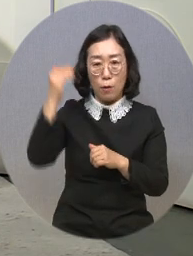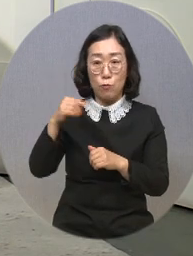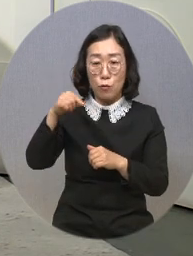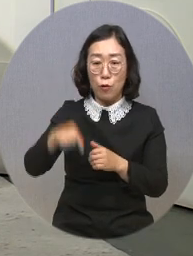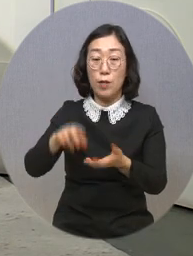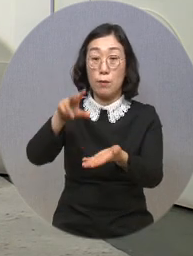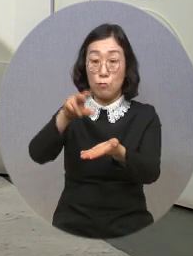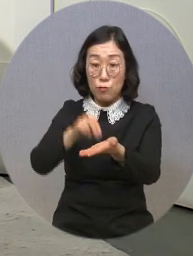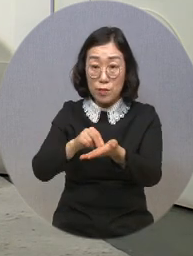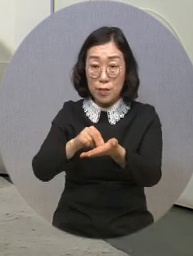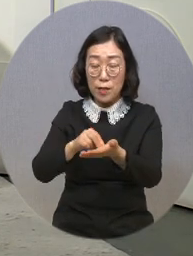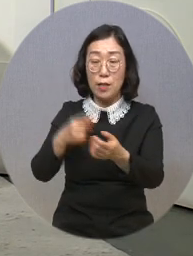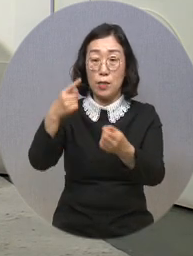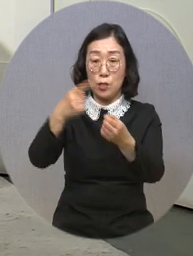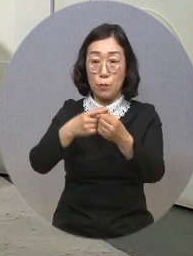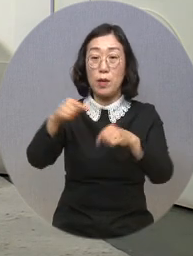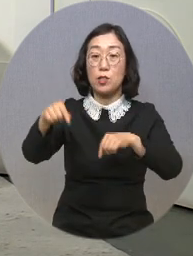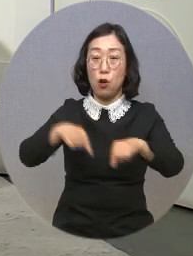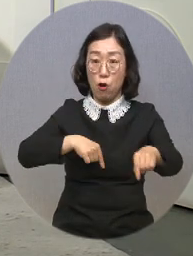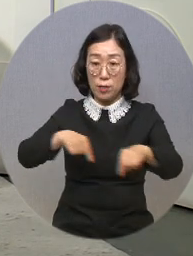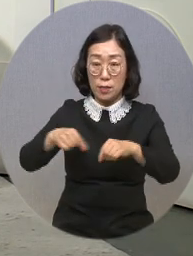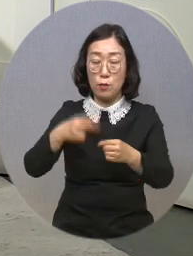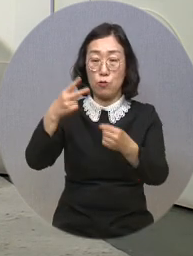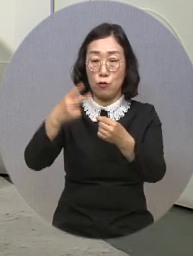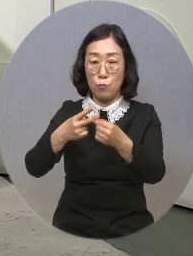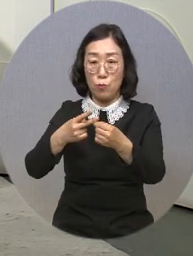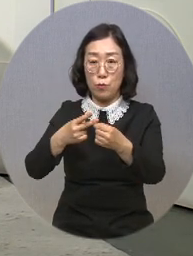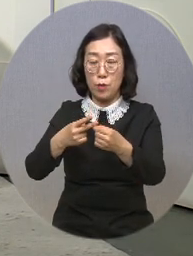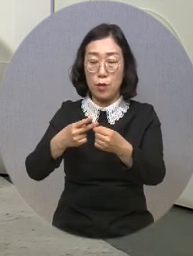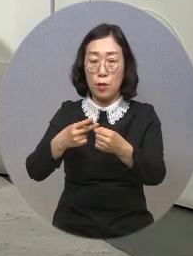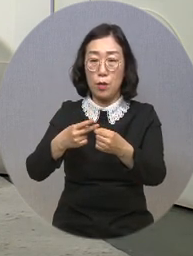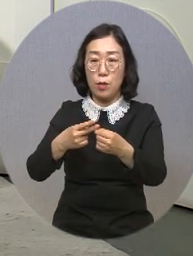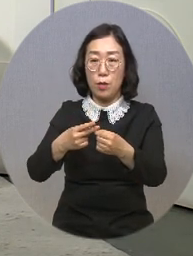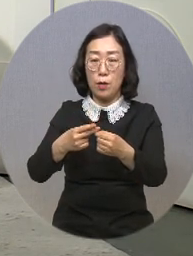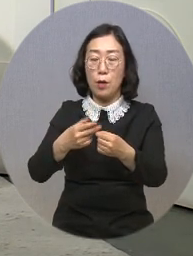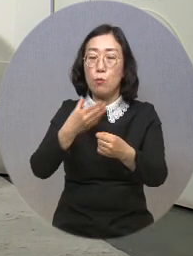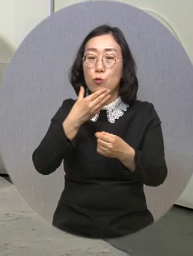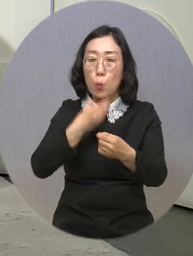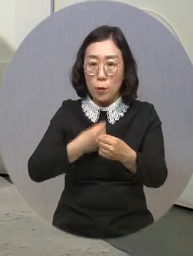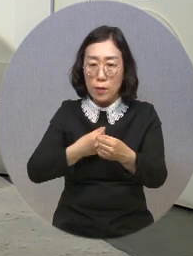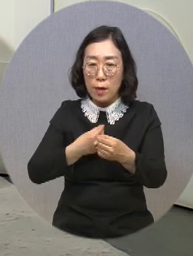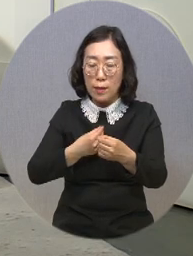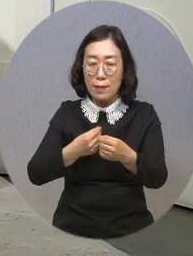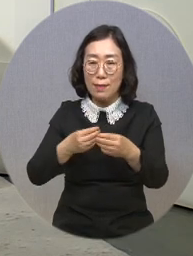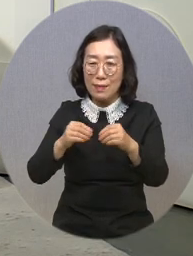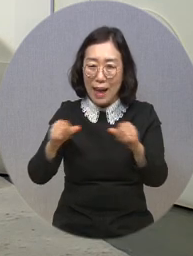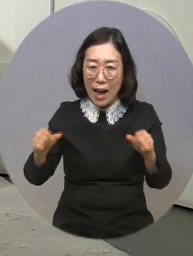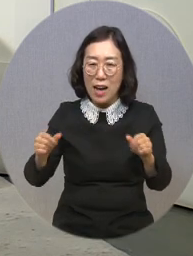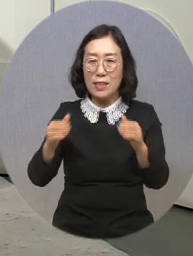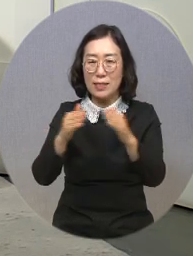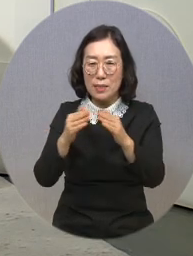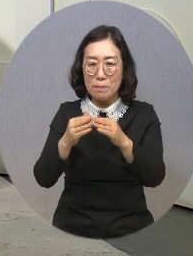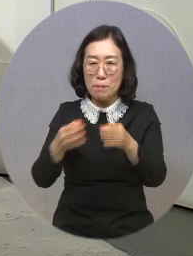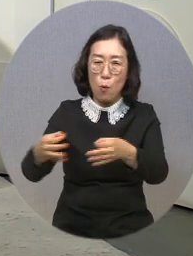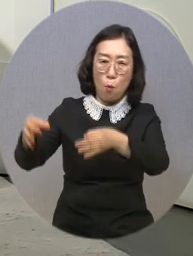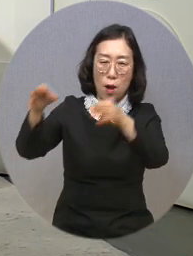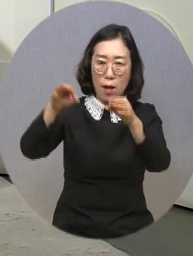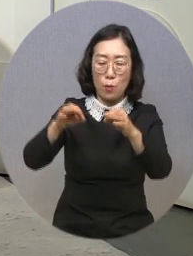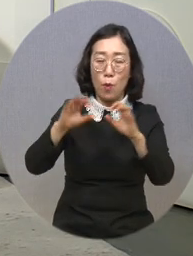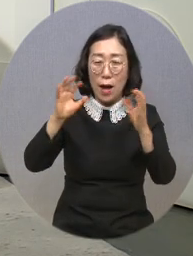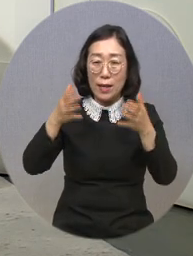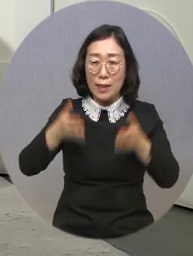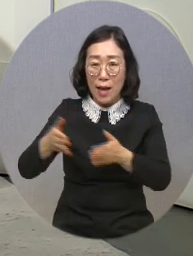문제가 첫째가 정치, 둘째가 부동산, 부동산 값이 너무 많이 오르는 부동산, 셋째가